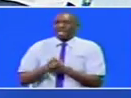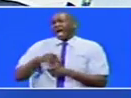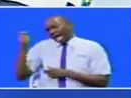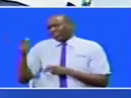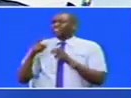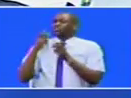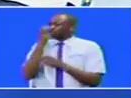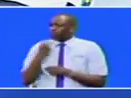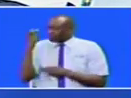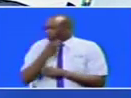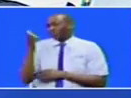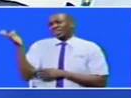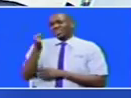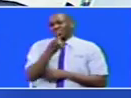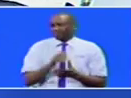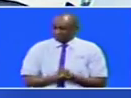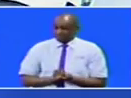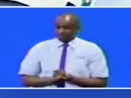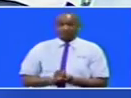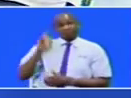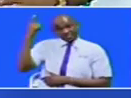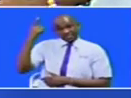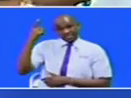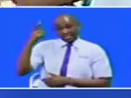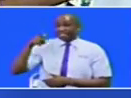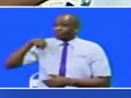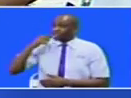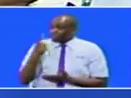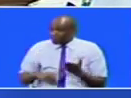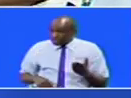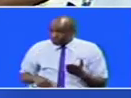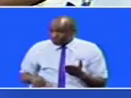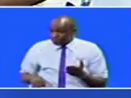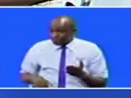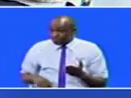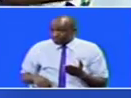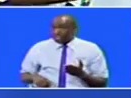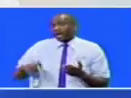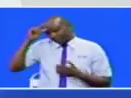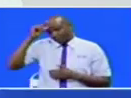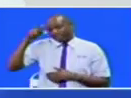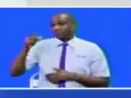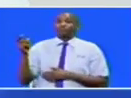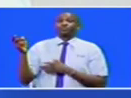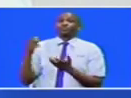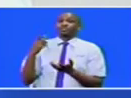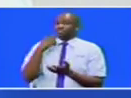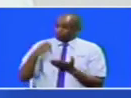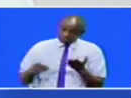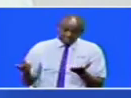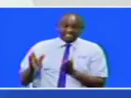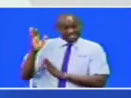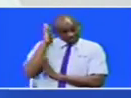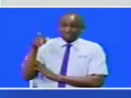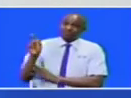kizungumzo, unajua, first of all, wanawezungumza hawa, ndio wenye nini serikali. Na vyombo vya usalama ni